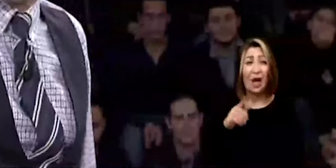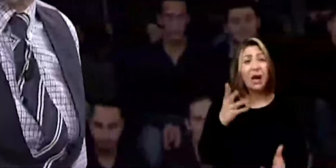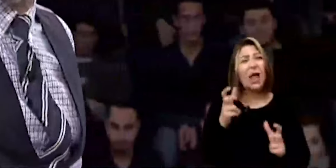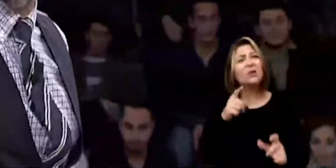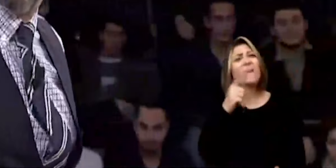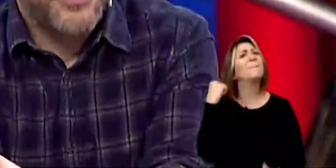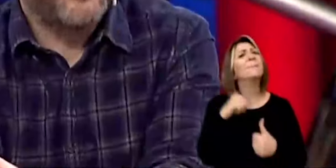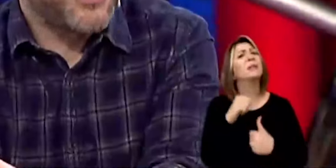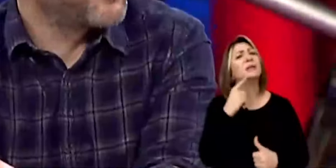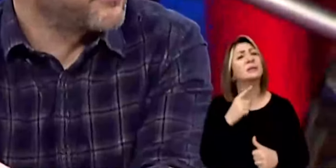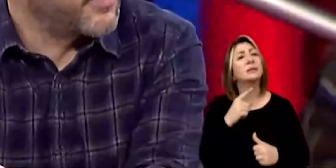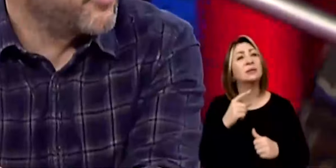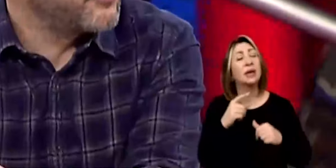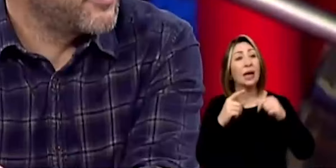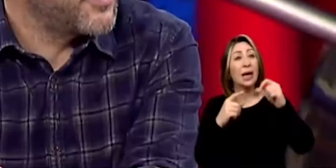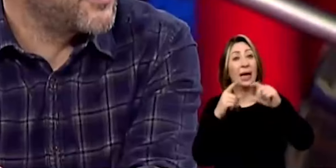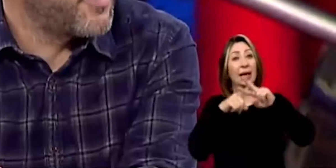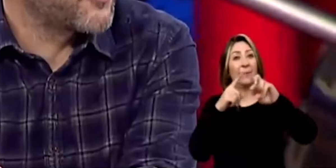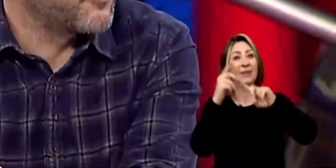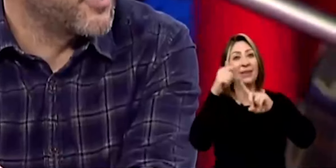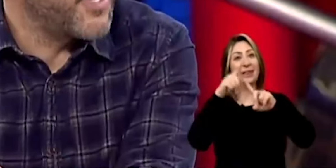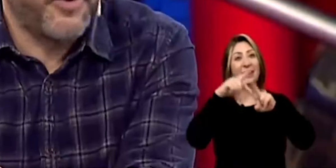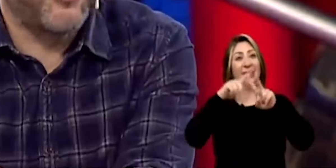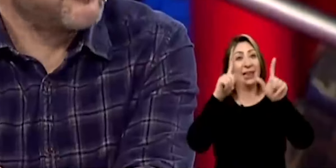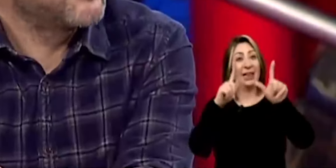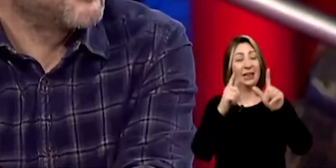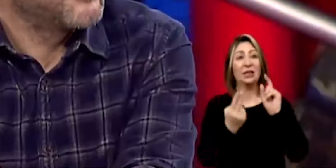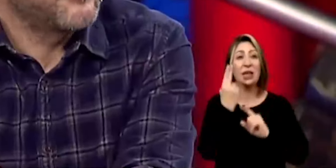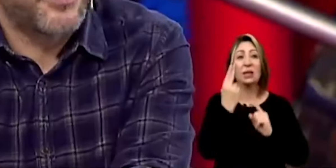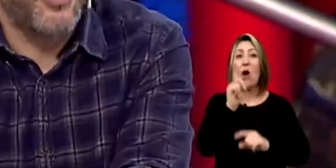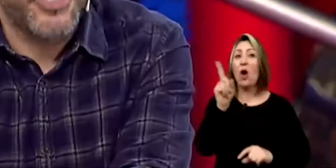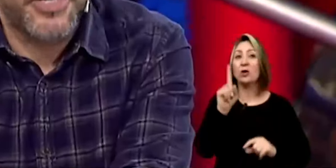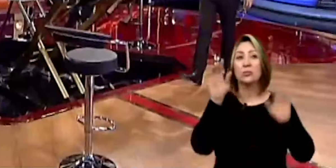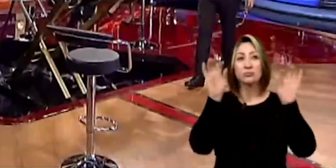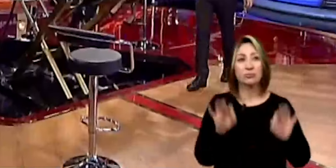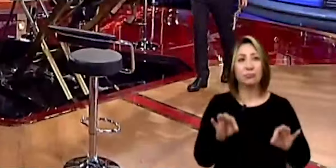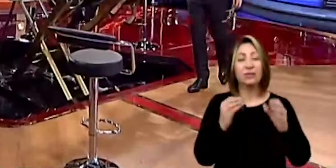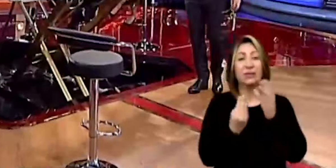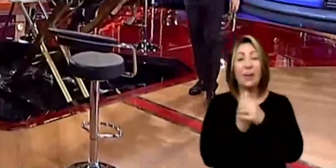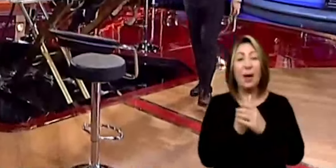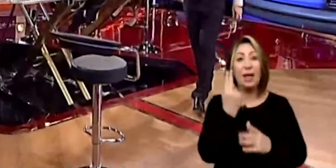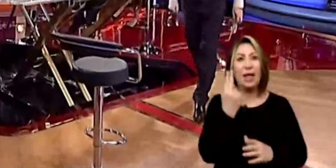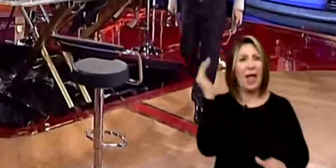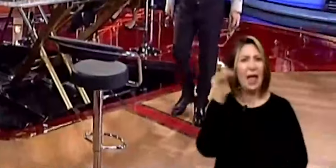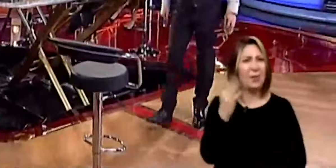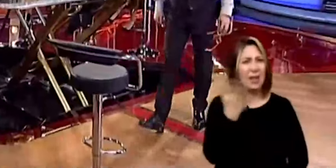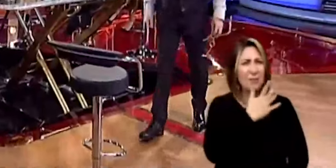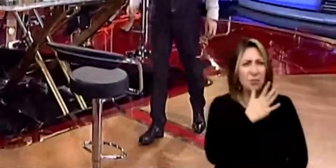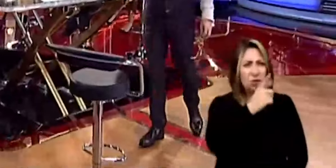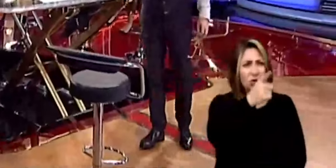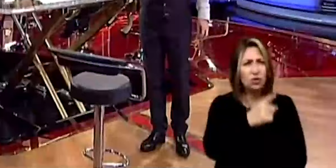radyodasın bize bir kere daha söyler misin? Capital Radyo'nun sabah şovundayım 7-10. 7-10 sabah 7'de gelmek ne demek